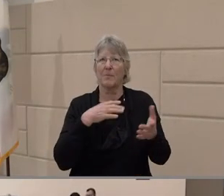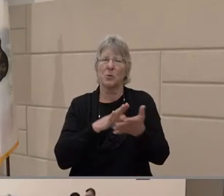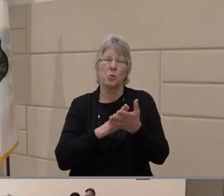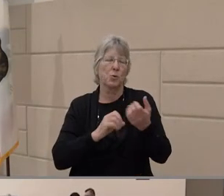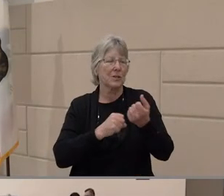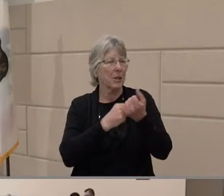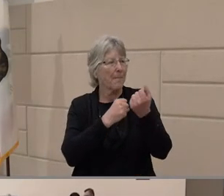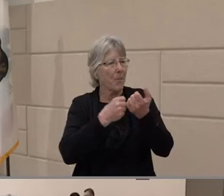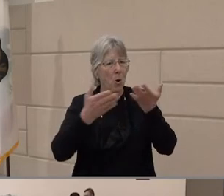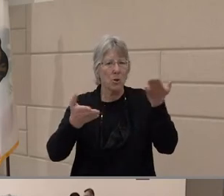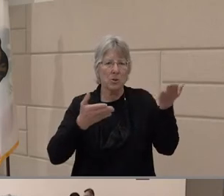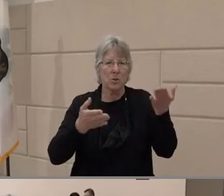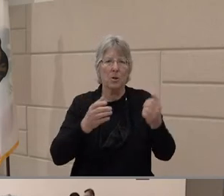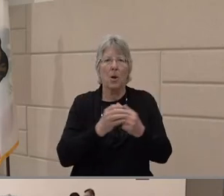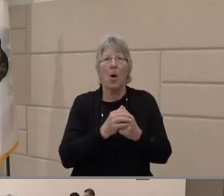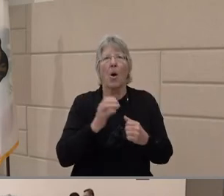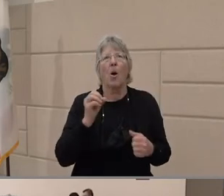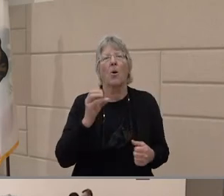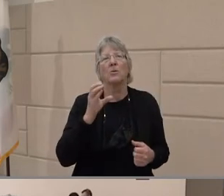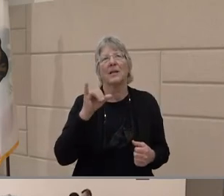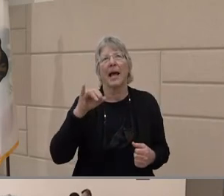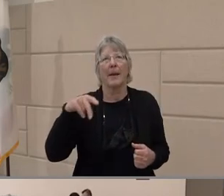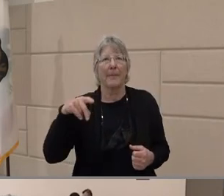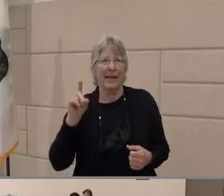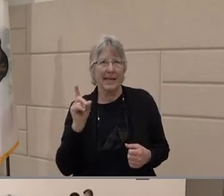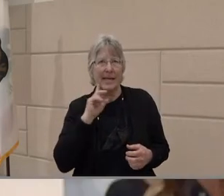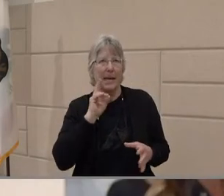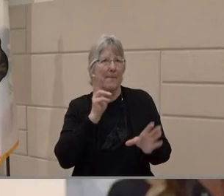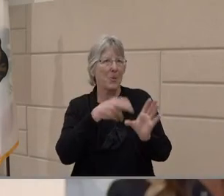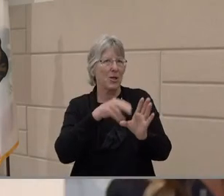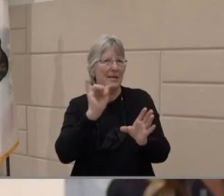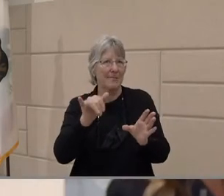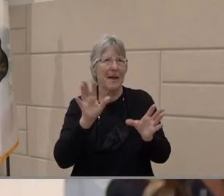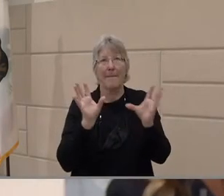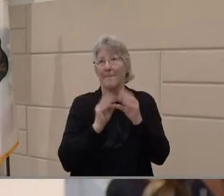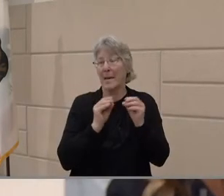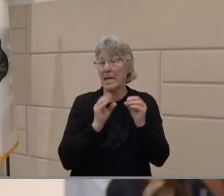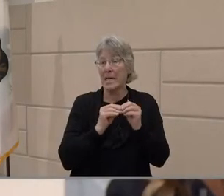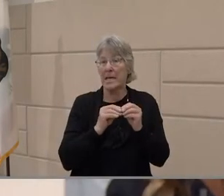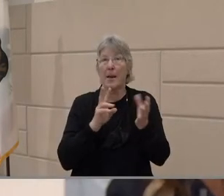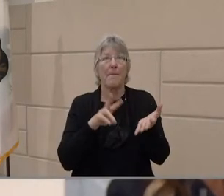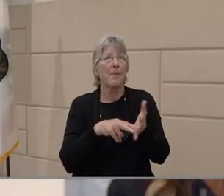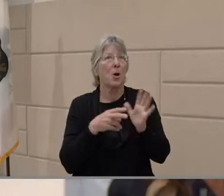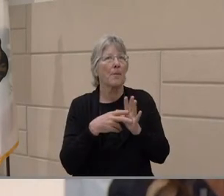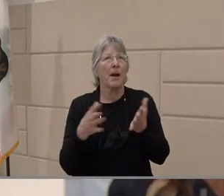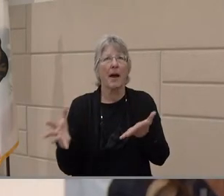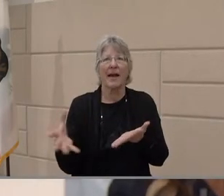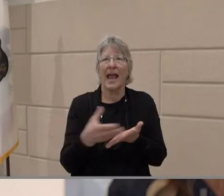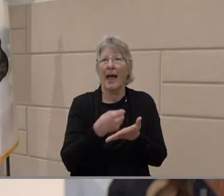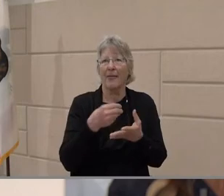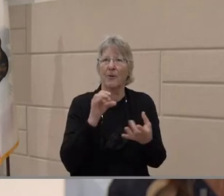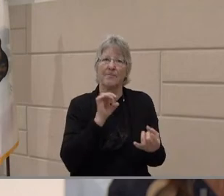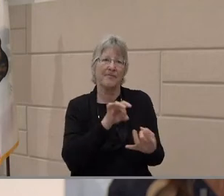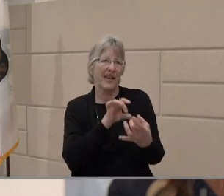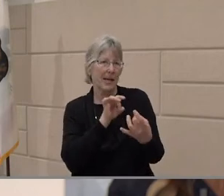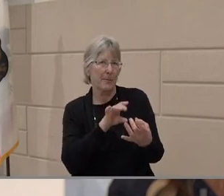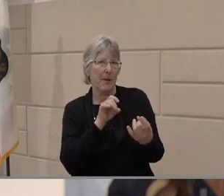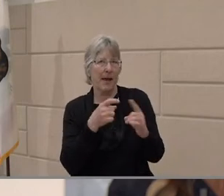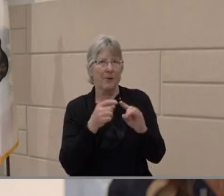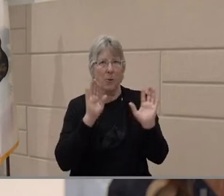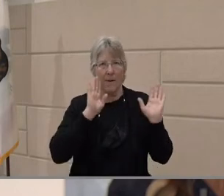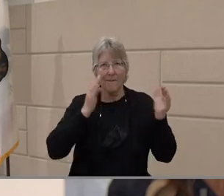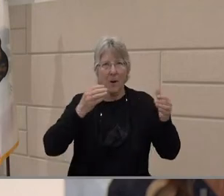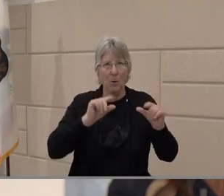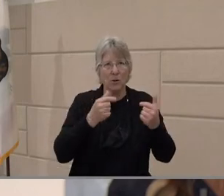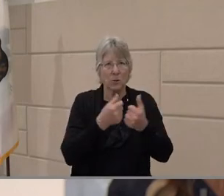ปีบุคลากรทัวร์กาบานโจรมขนมองประชุมนั่งโกคาร์บะเยิ้งลำใบประมูลดูปร